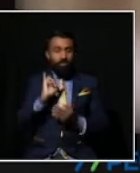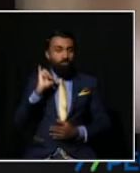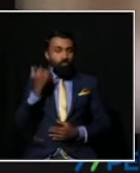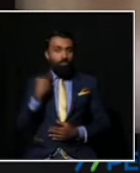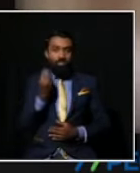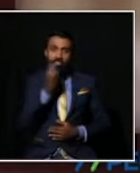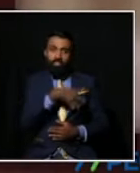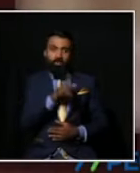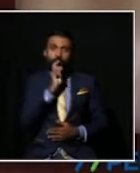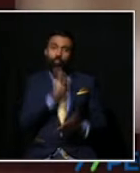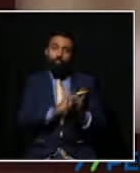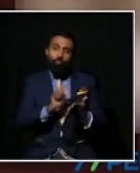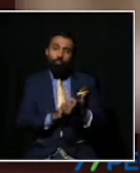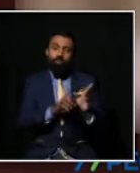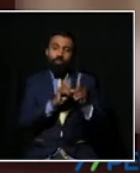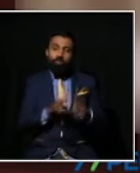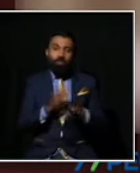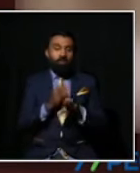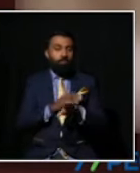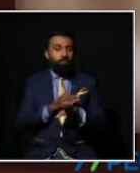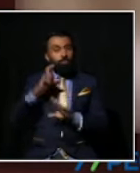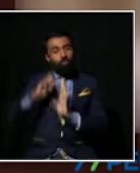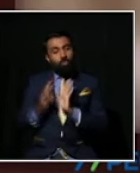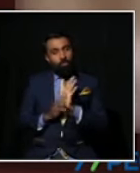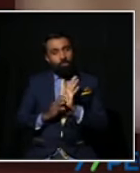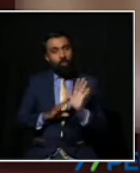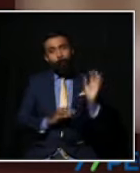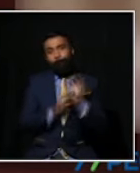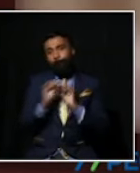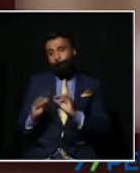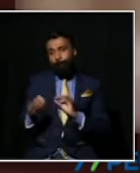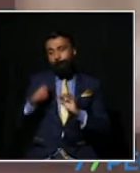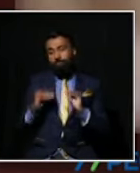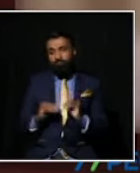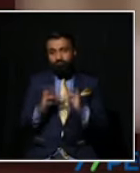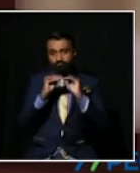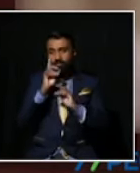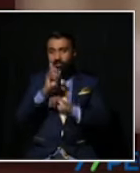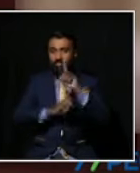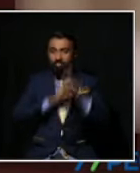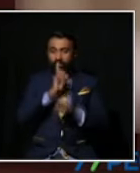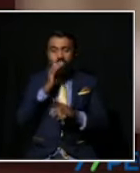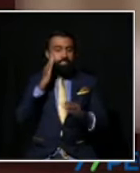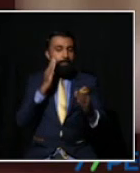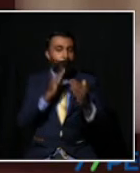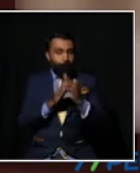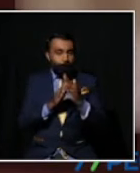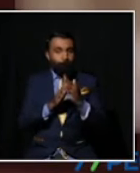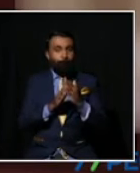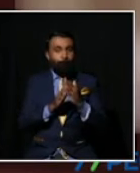කට උත්තර අනුව විතරයි. මුලින්පත් කරපු තේරීම් කාරක සභාවෙන් පස්සේ ඇතිවෙච්ච ඩිවලොප්මන්ට් ගැන කතා වුණා. ඒ සම්බන්ධව සාකච්ඡා